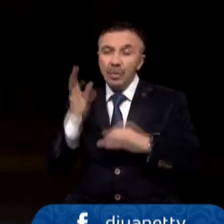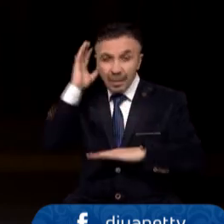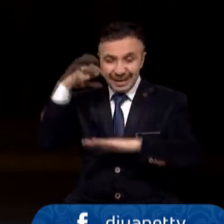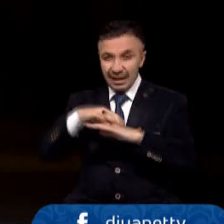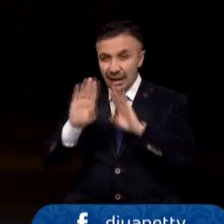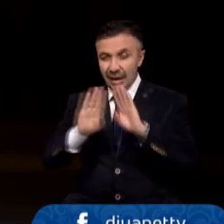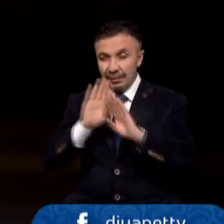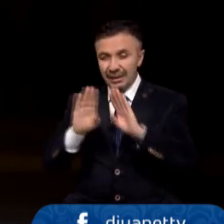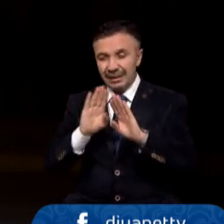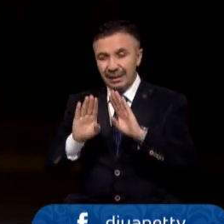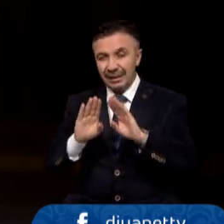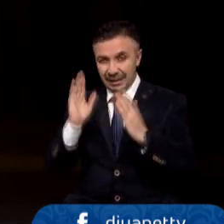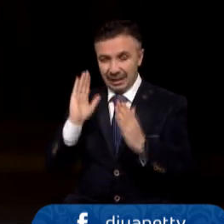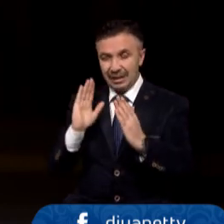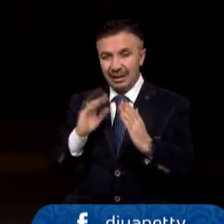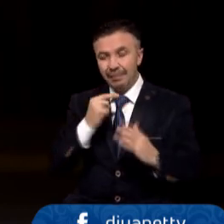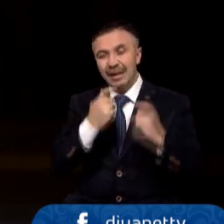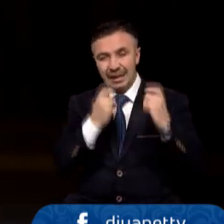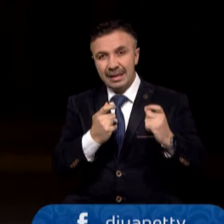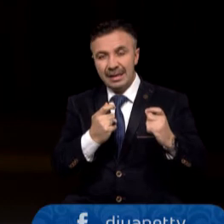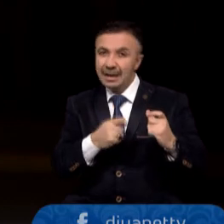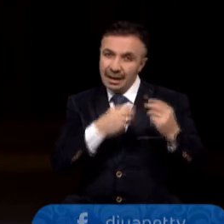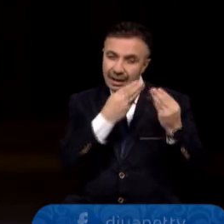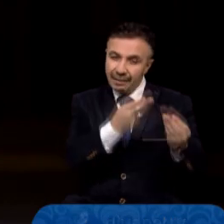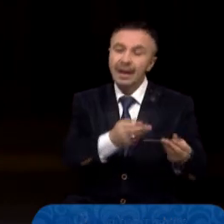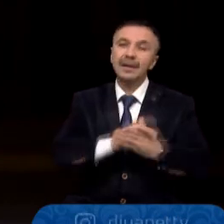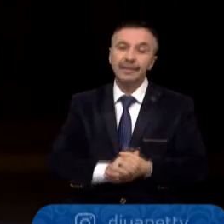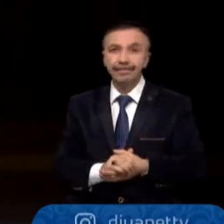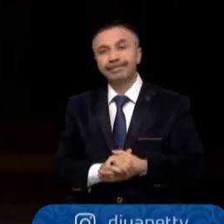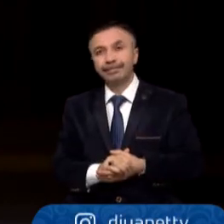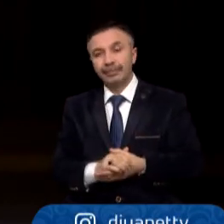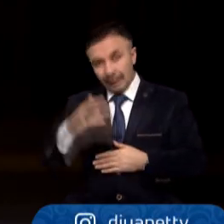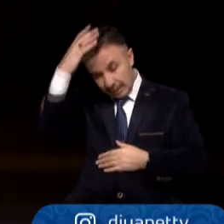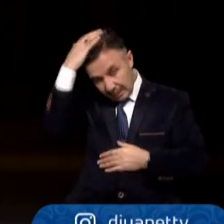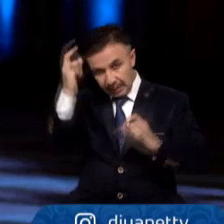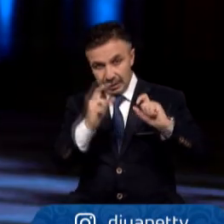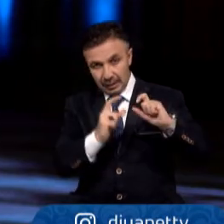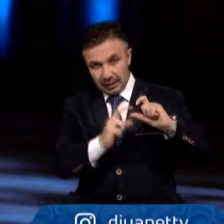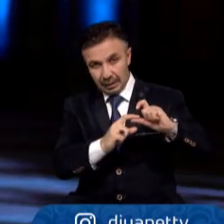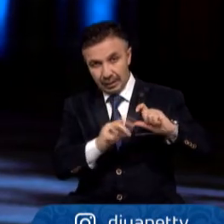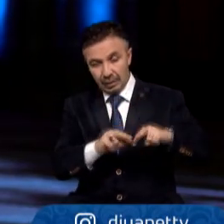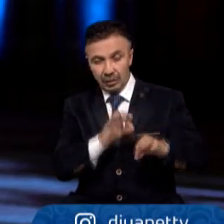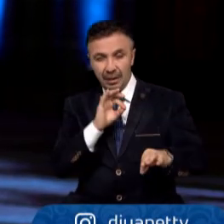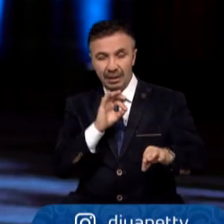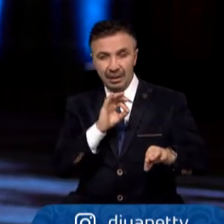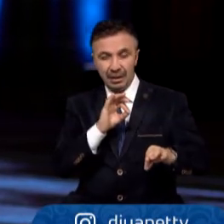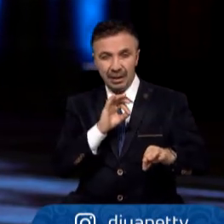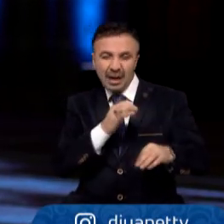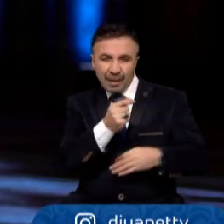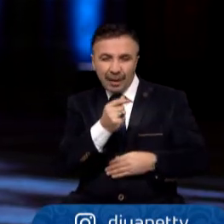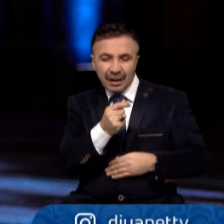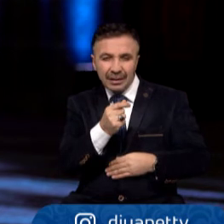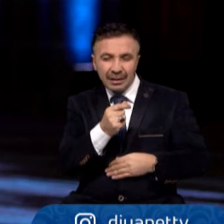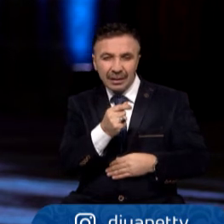çıktığı kapının mescidin kapısının Karşısında bir yer tahsis etti Allah Hz Osman